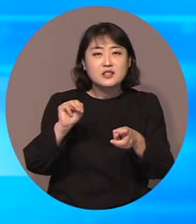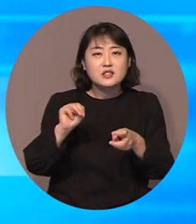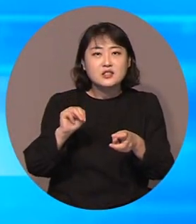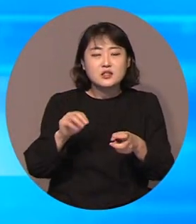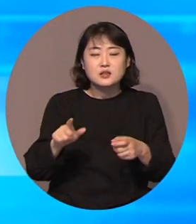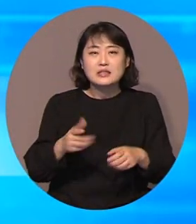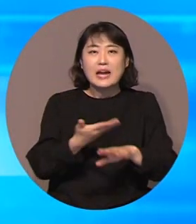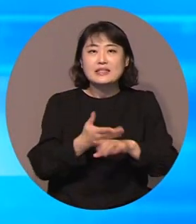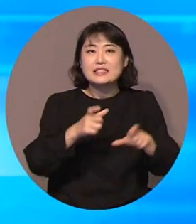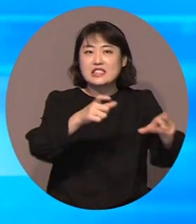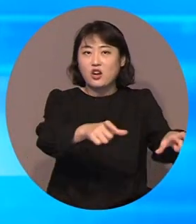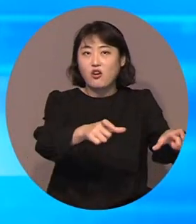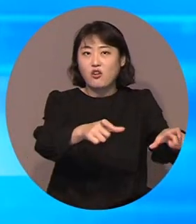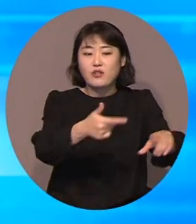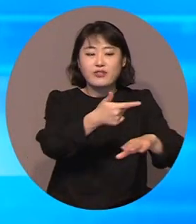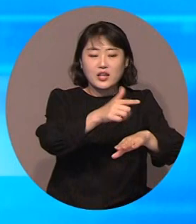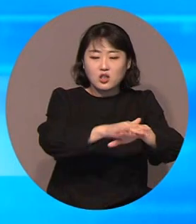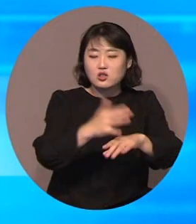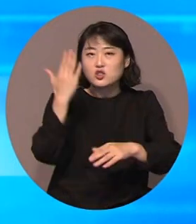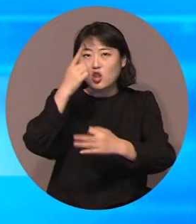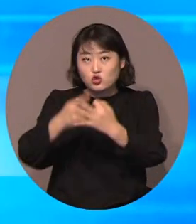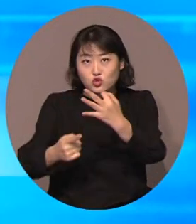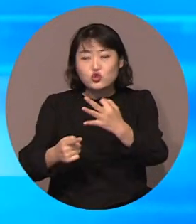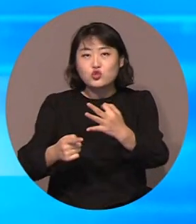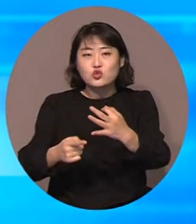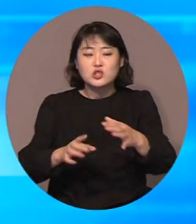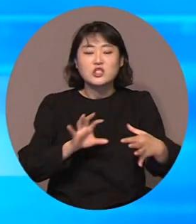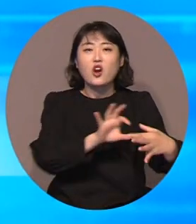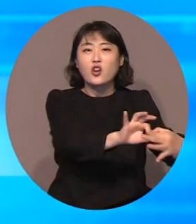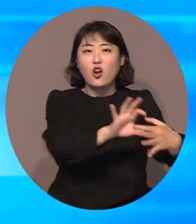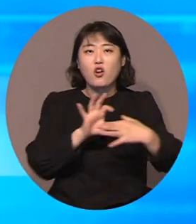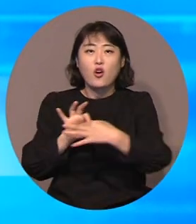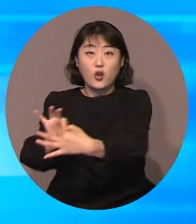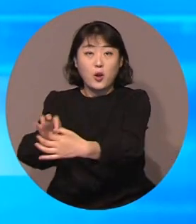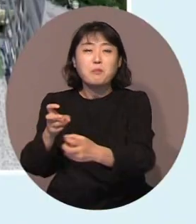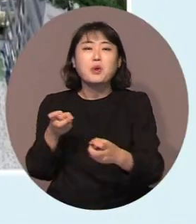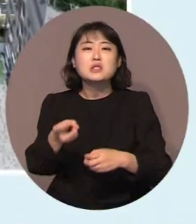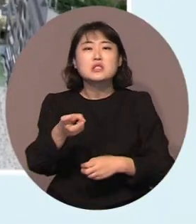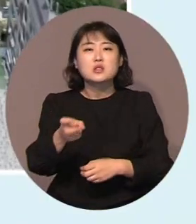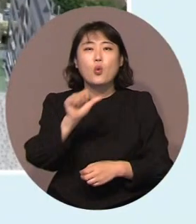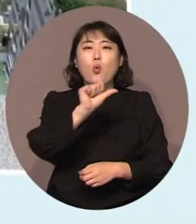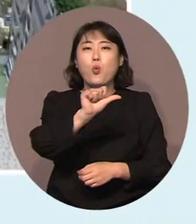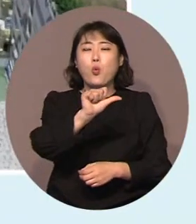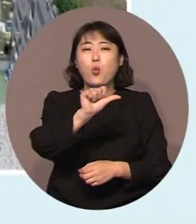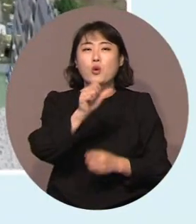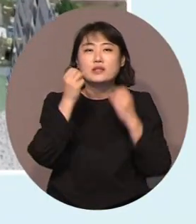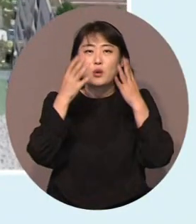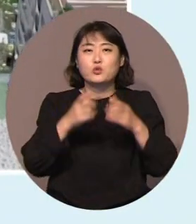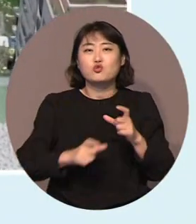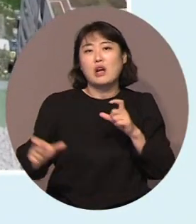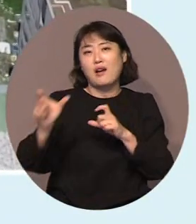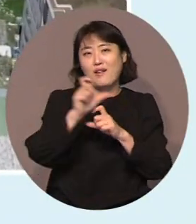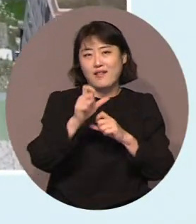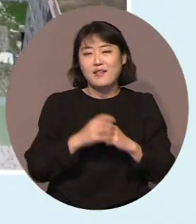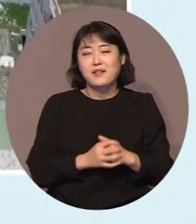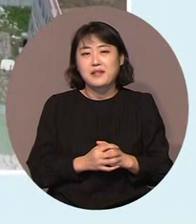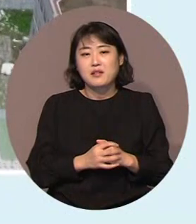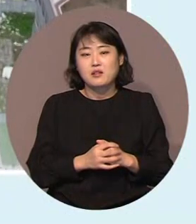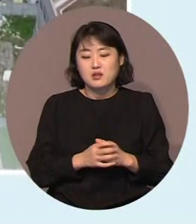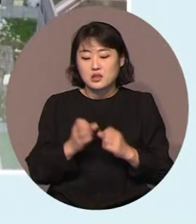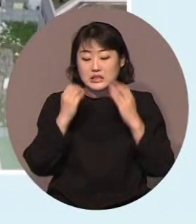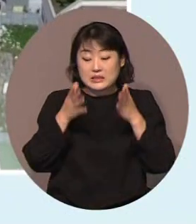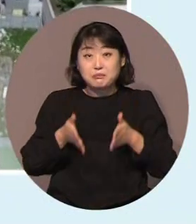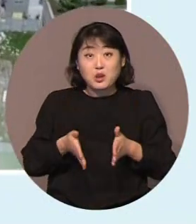네네. 특히 이제 다른 대전이나 청주 같은 도시와의 연결 버스를 5개 노선을 신설을 합니다. 그리고 시내 버스도